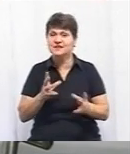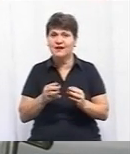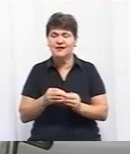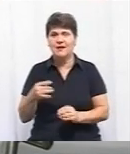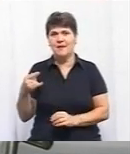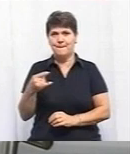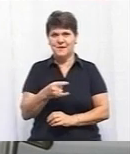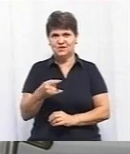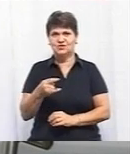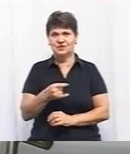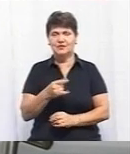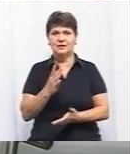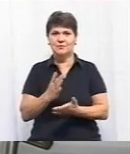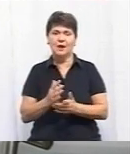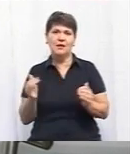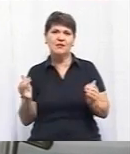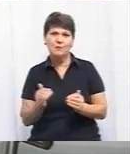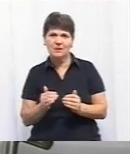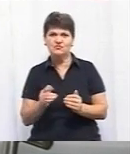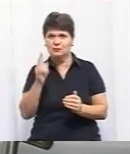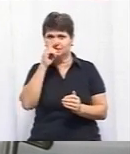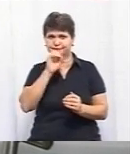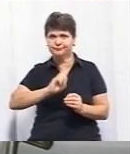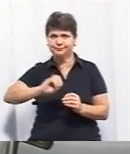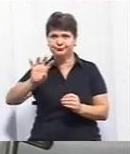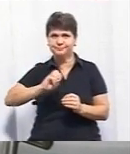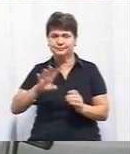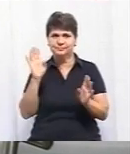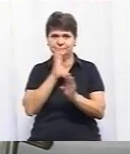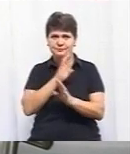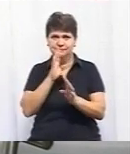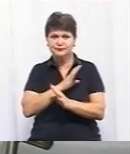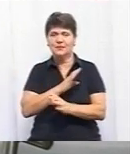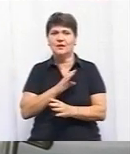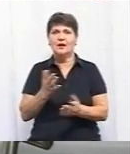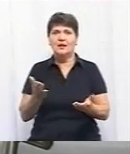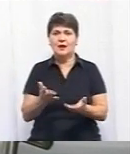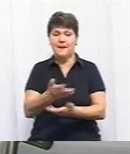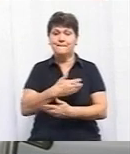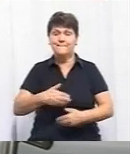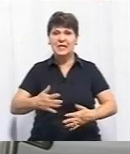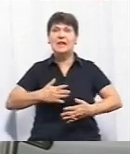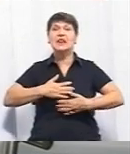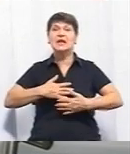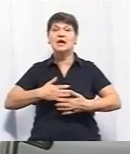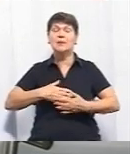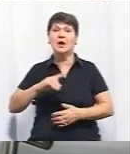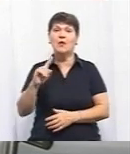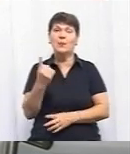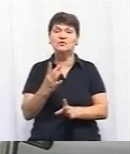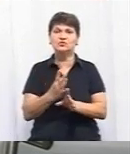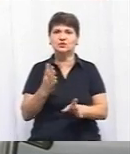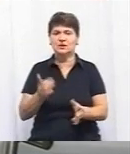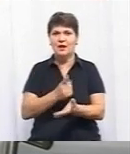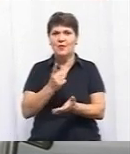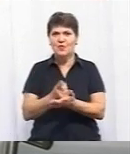машини мають менше викидати в повітря бруду, яким ми дихаємо, і ми в першу чергу мали би